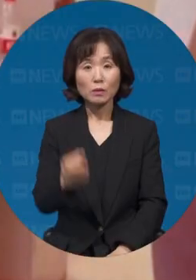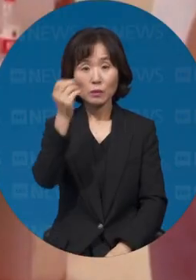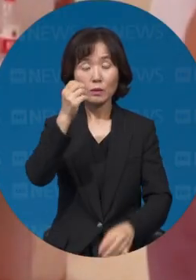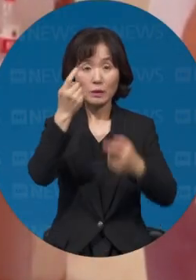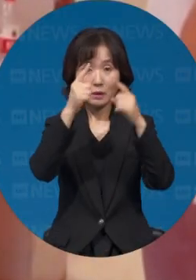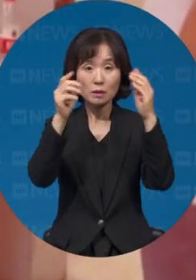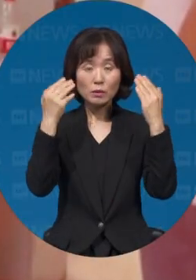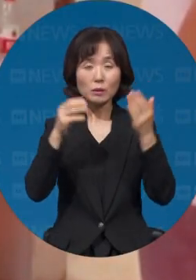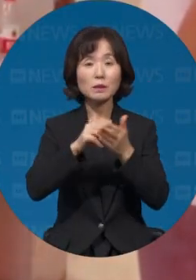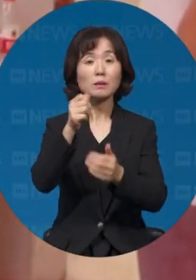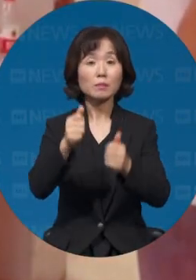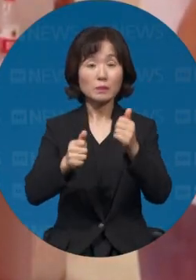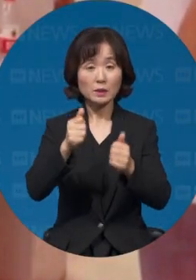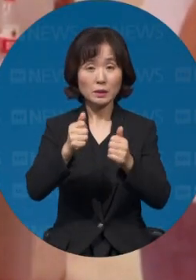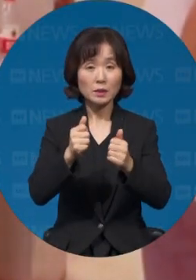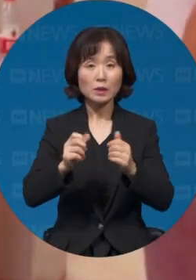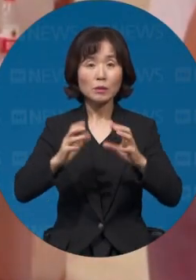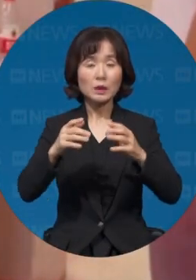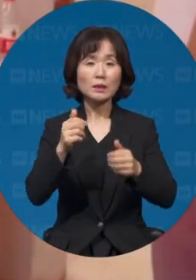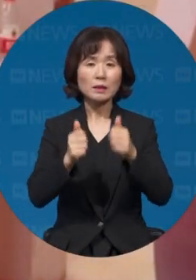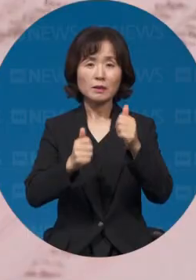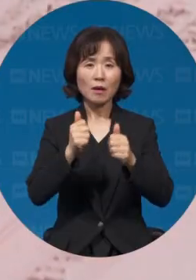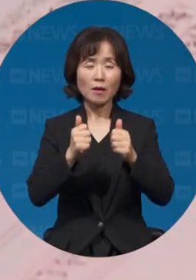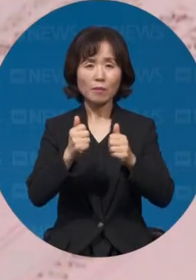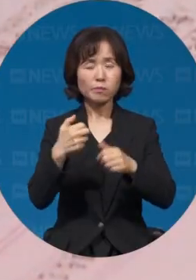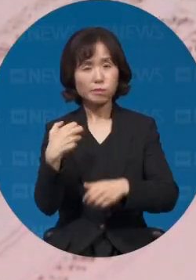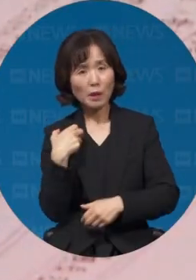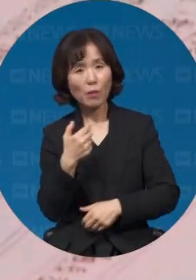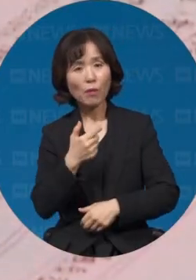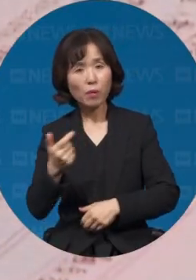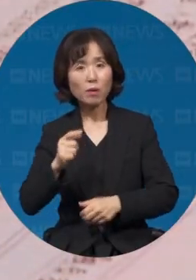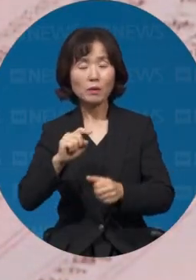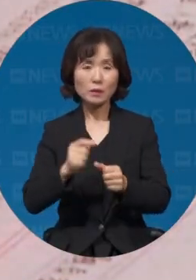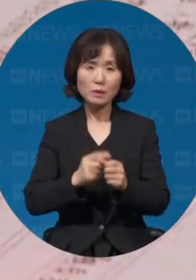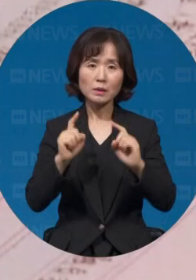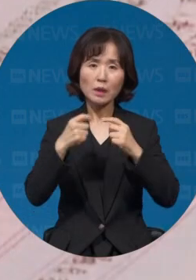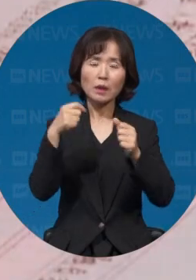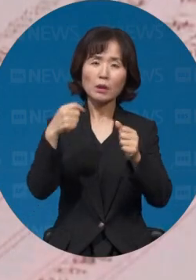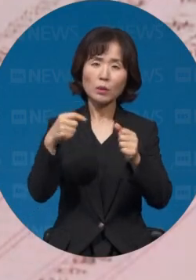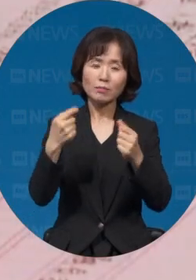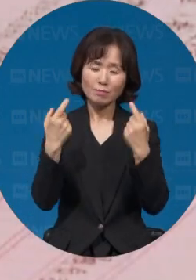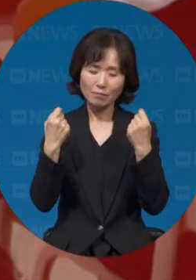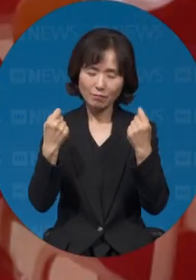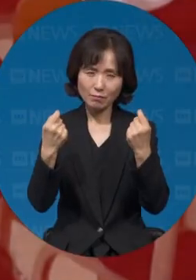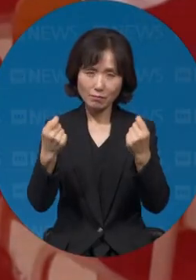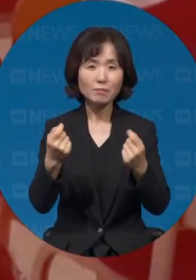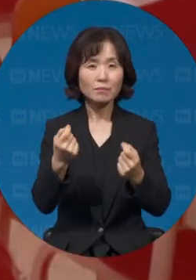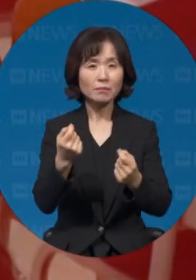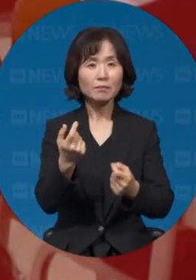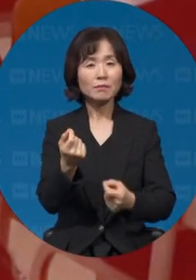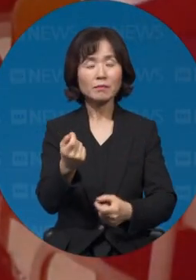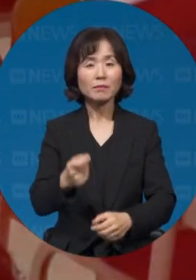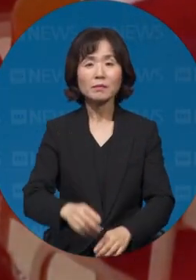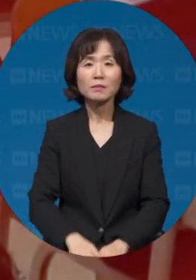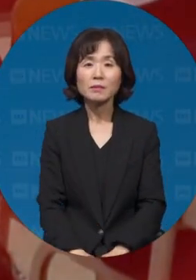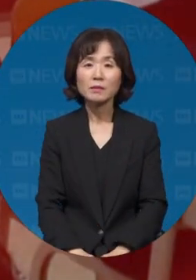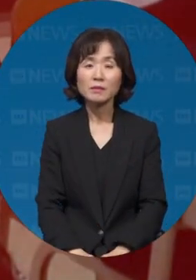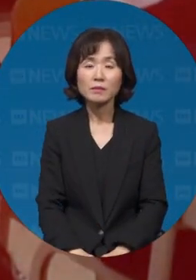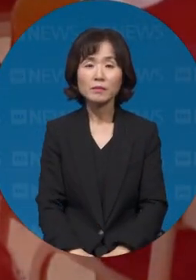고등학교와 대학교 입시 등 국가 시험의 압박으로 사교육에 대한 수요는 강하게 유지될 것으로 전망했습니다.